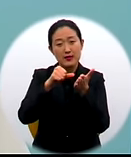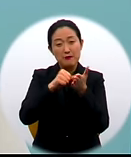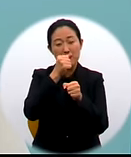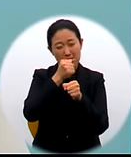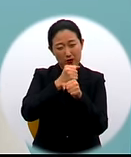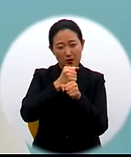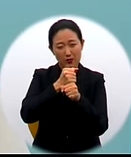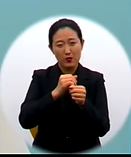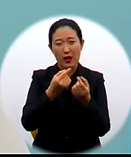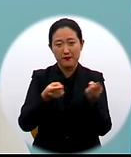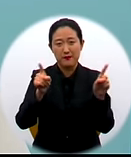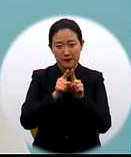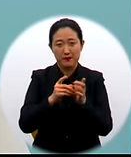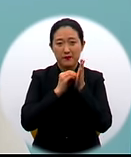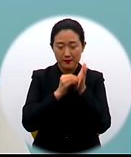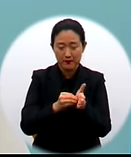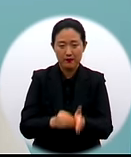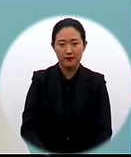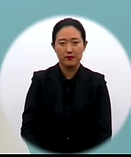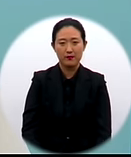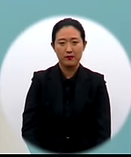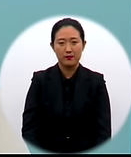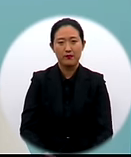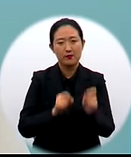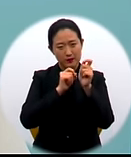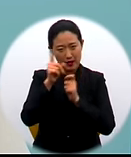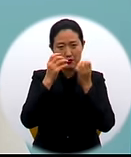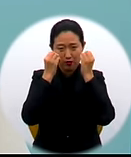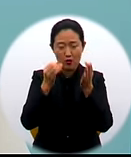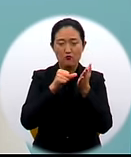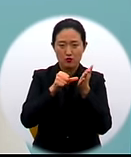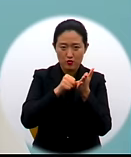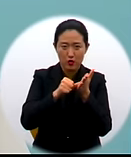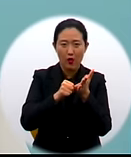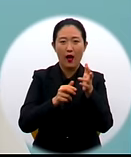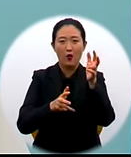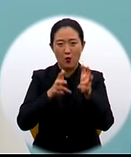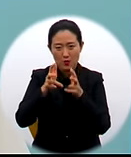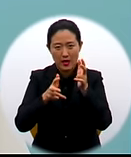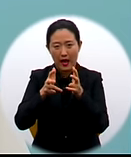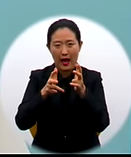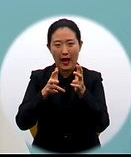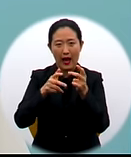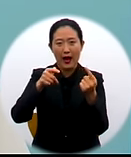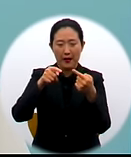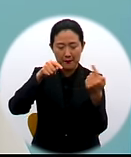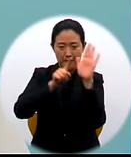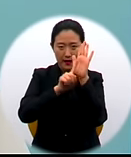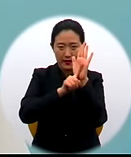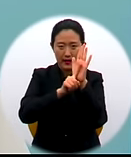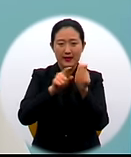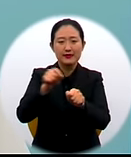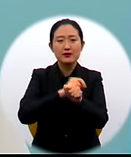신제품들, 대부분 공장과 R&D 팀과 마케터가 TFT로 특수팀을 꾸려서 만들어낸 신제품들이에요.